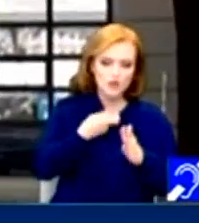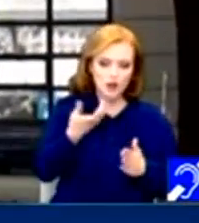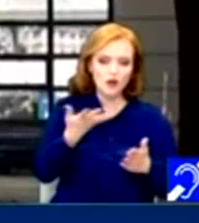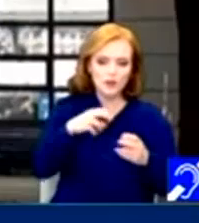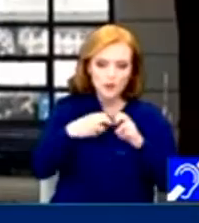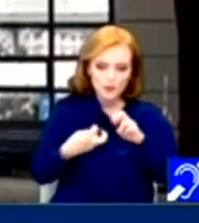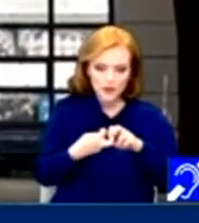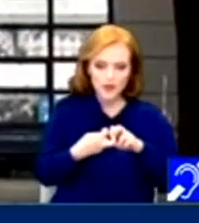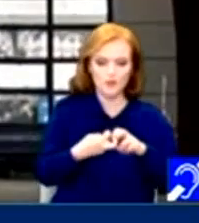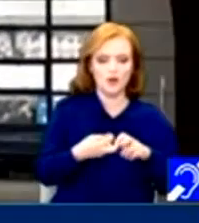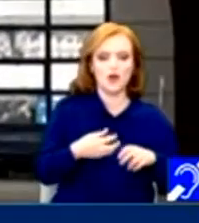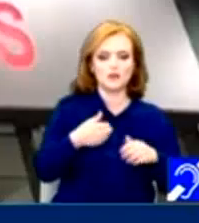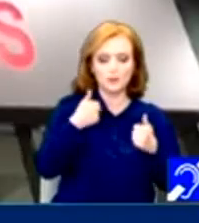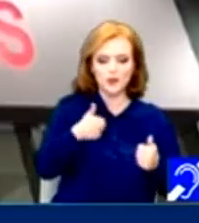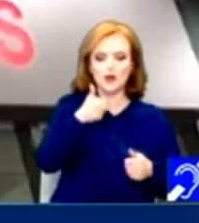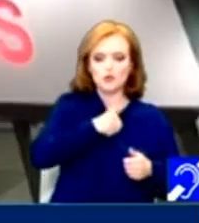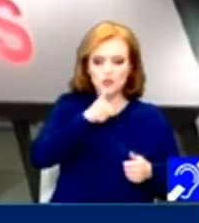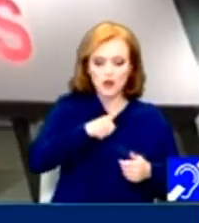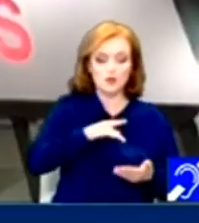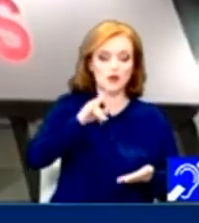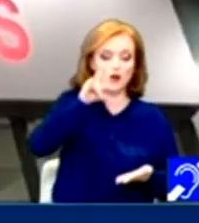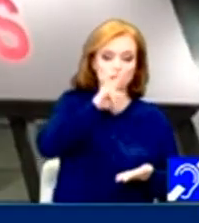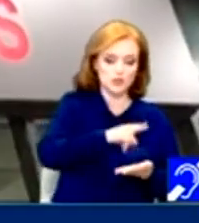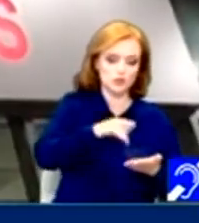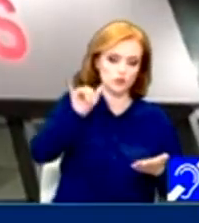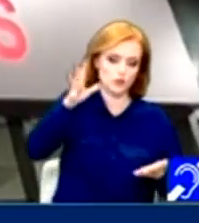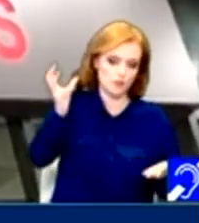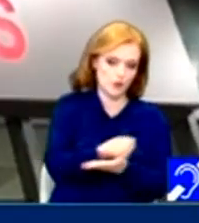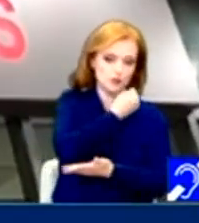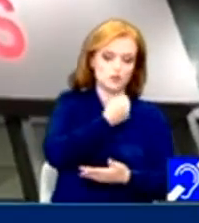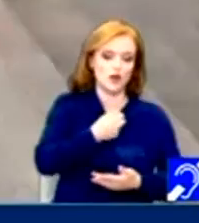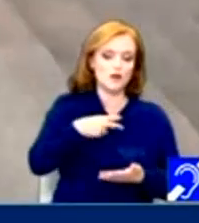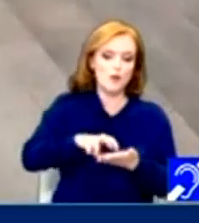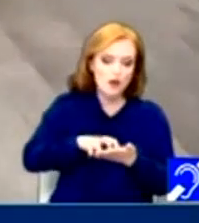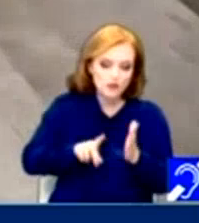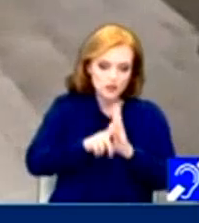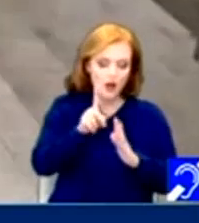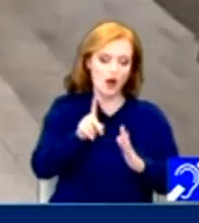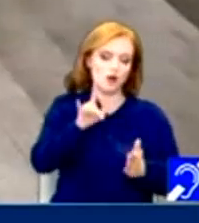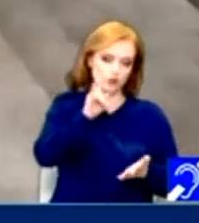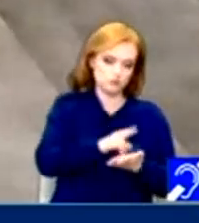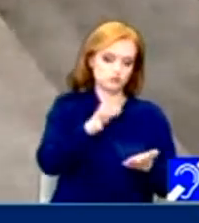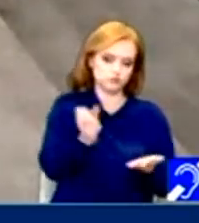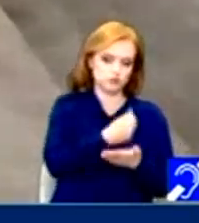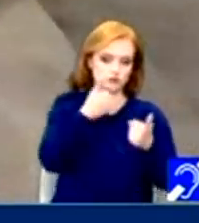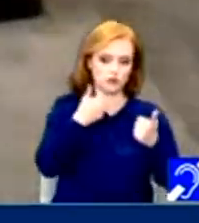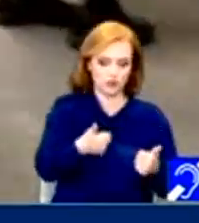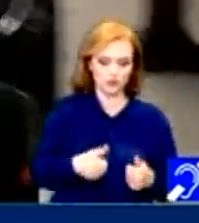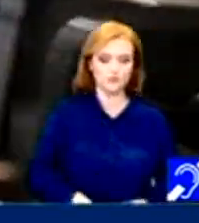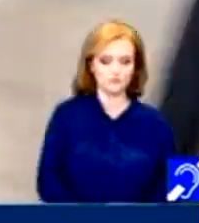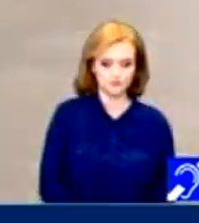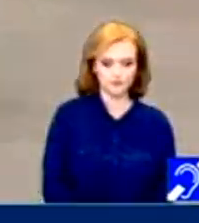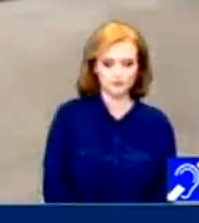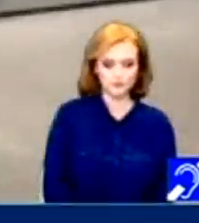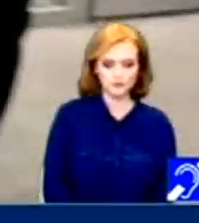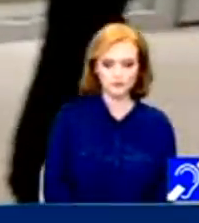făcut o încercare de aterizare, a verificat trenul de aterizare, totul a funcționat normal și după aceea s-a aterizat în condiții de siguranță.